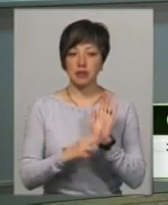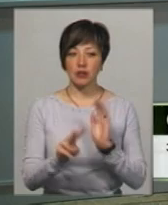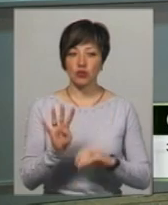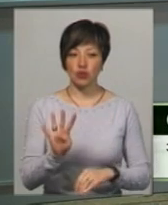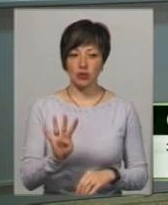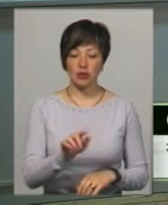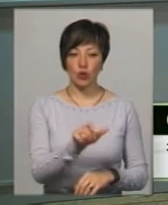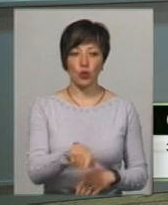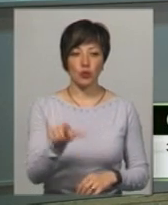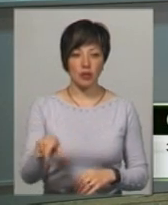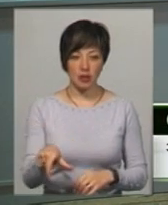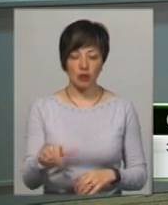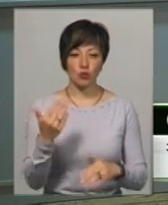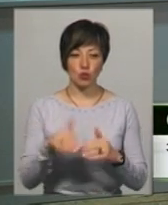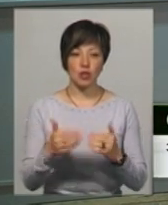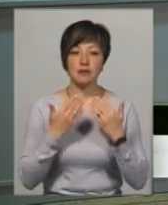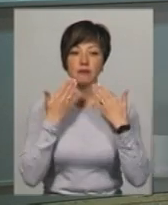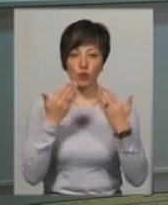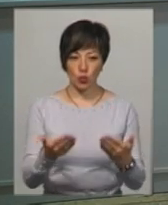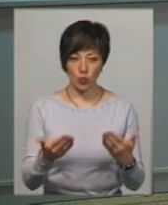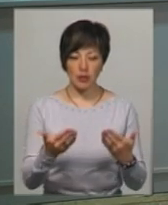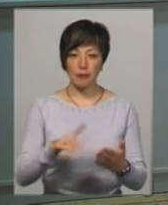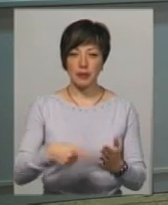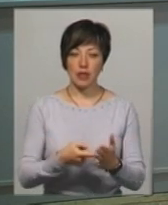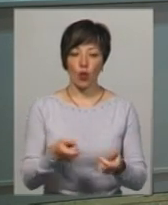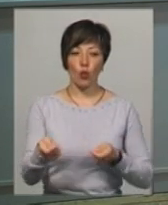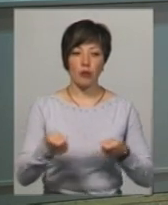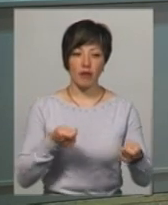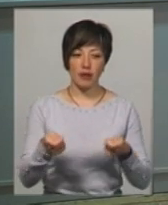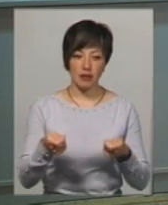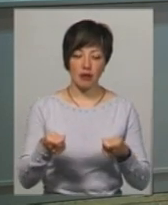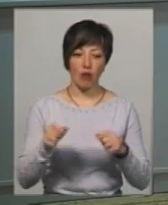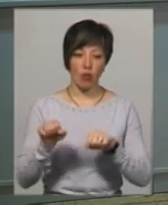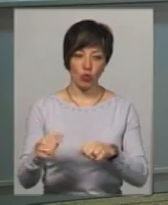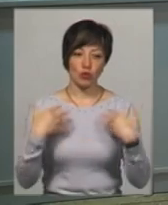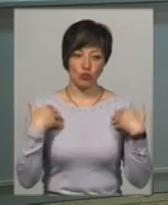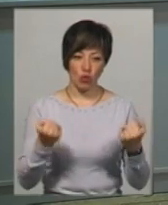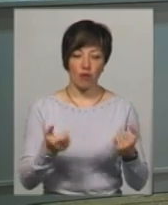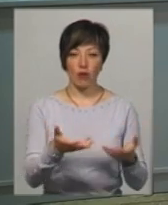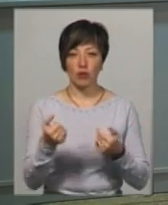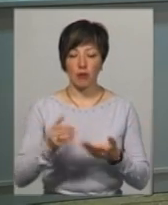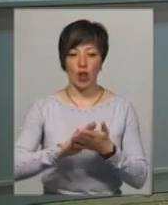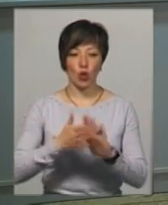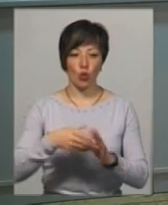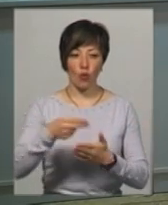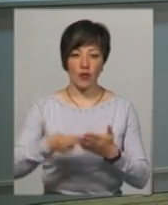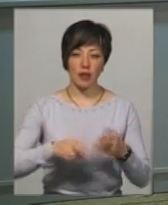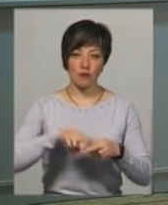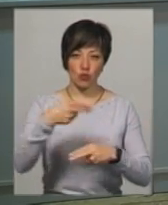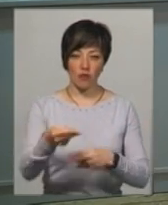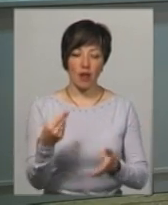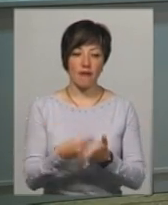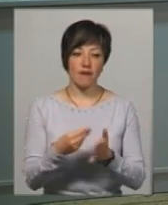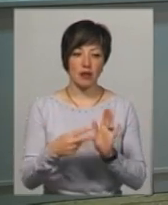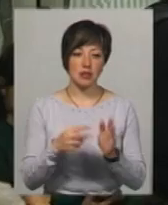74 людини звернулися в міське управління і отримали договір на відшкодування